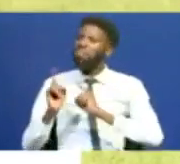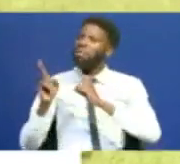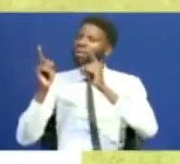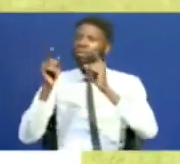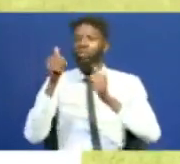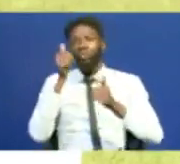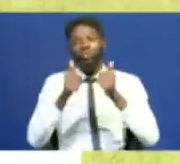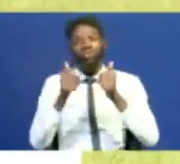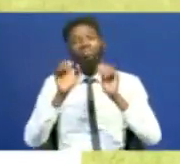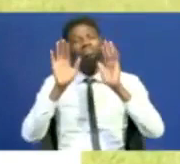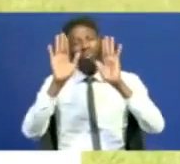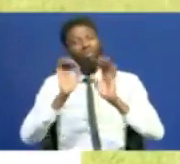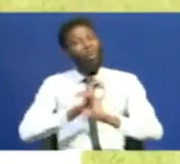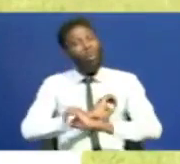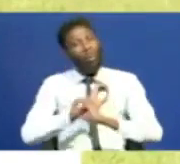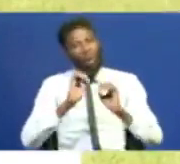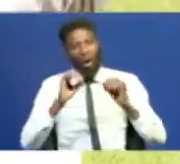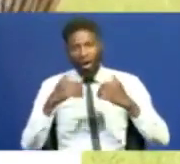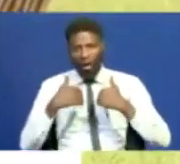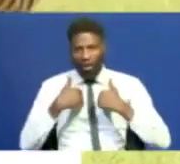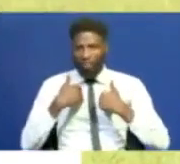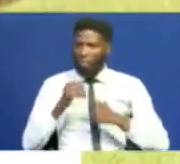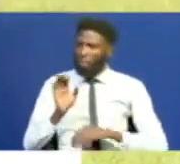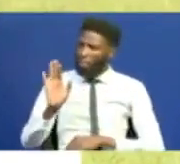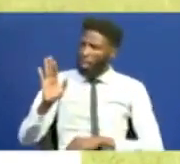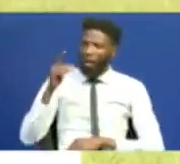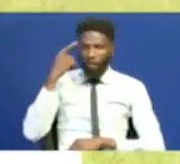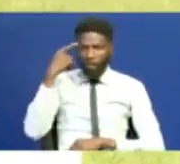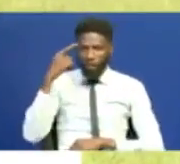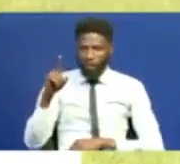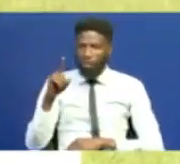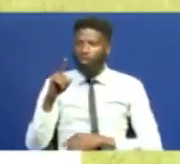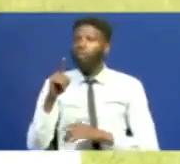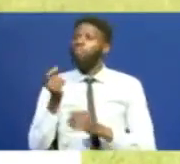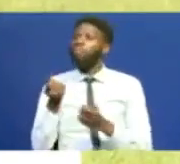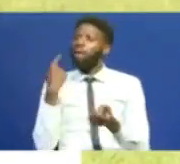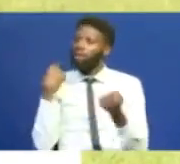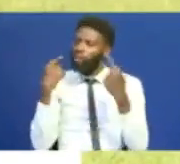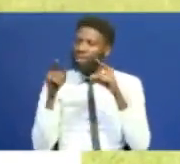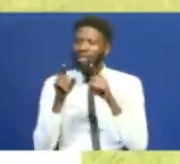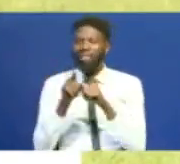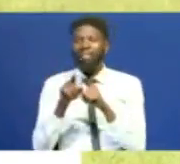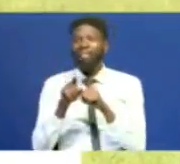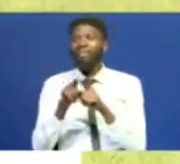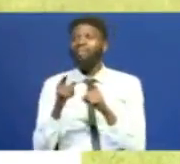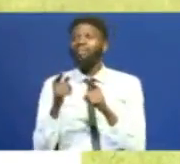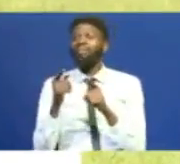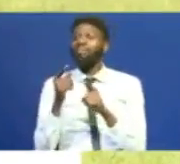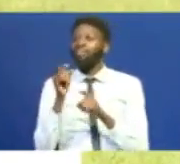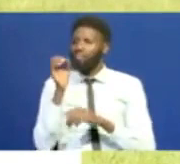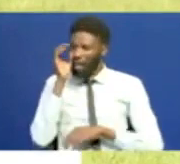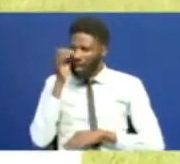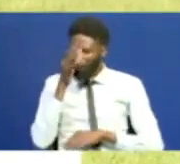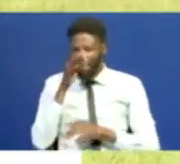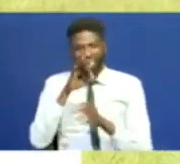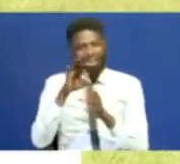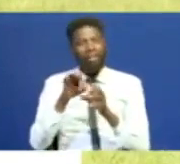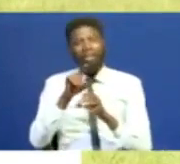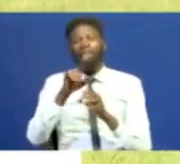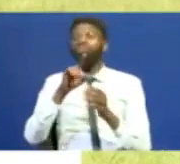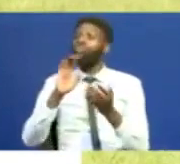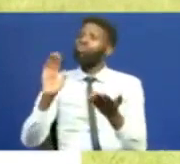ya maua na ya chai, itolewe, iweko kwa emergency kit. Kwa sababu tusitaki kusikia kwamba, ati,